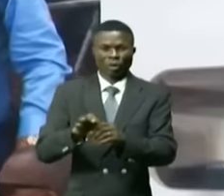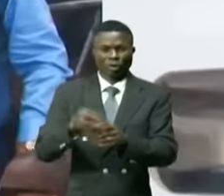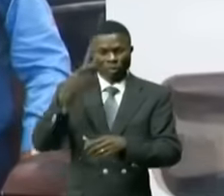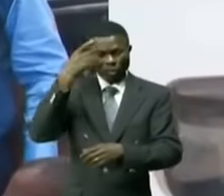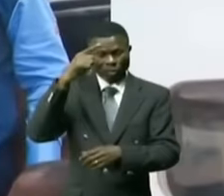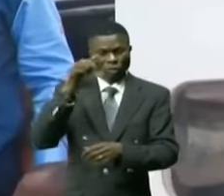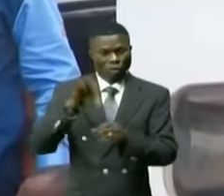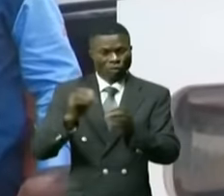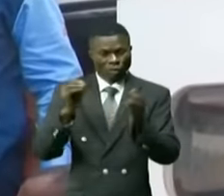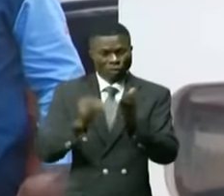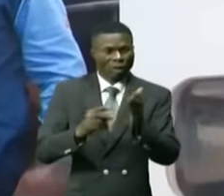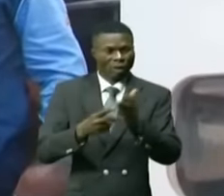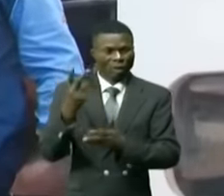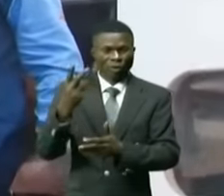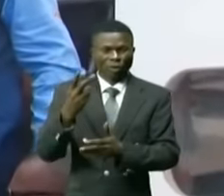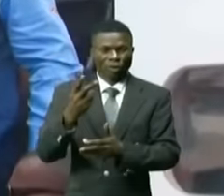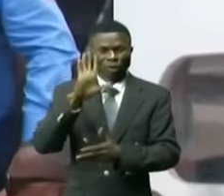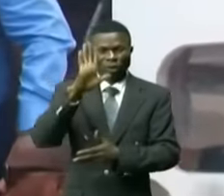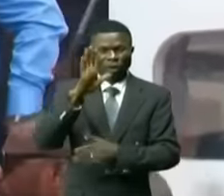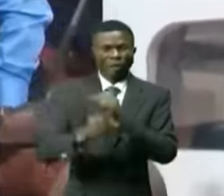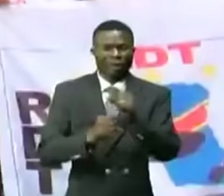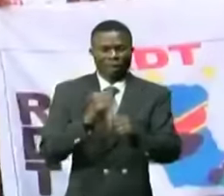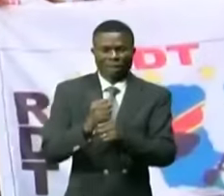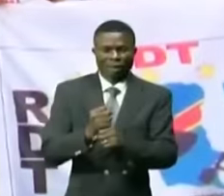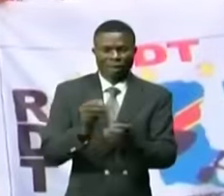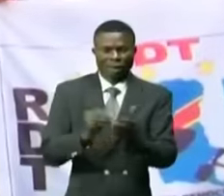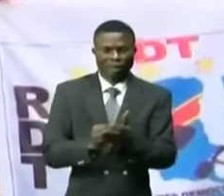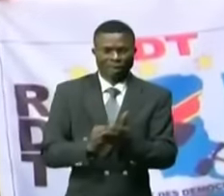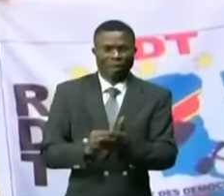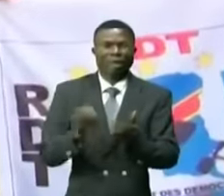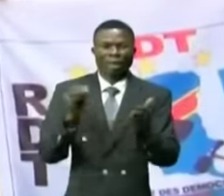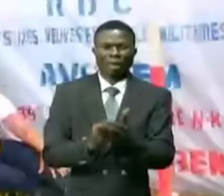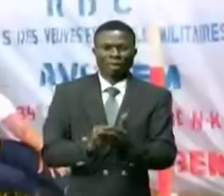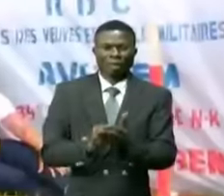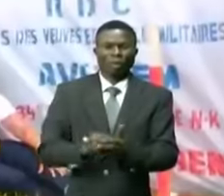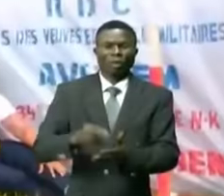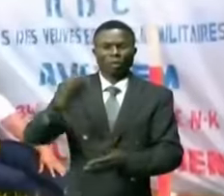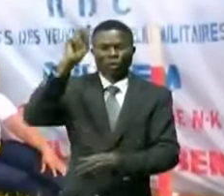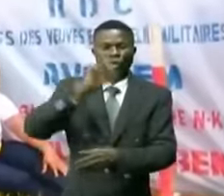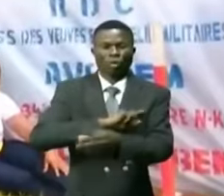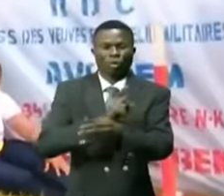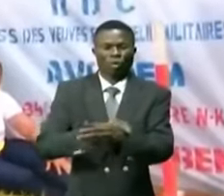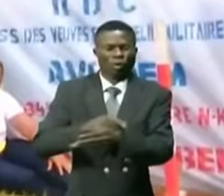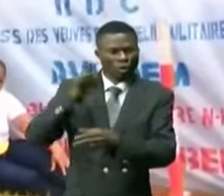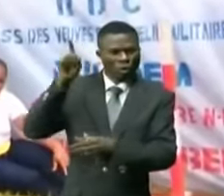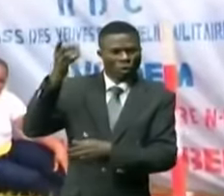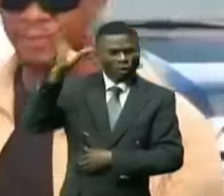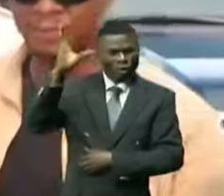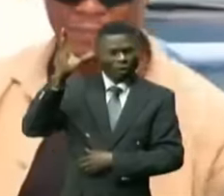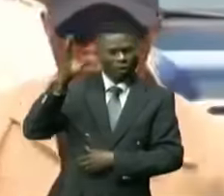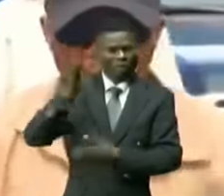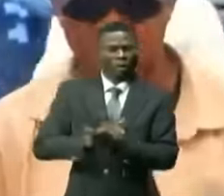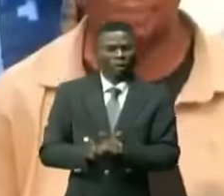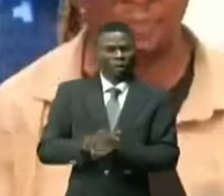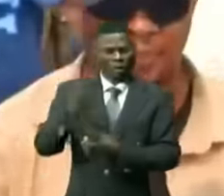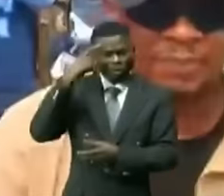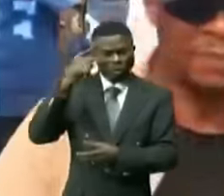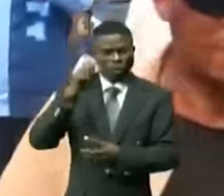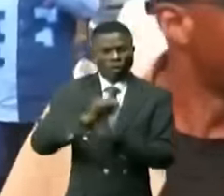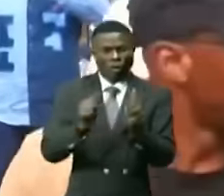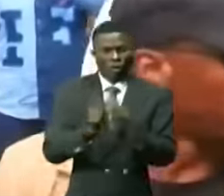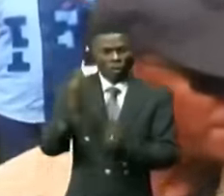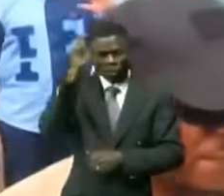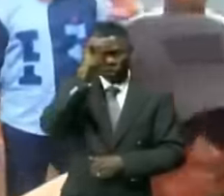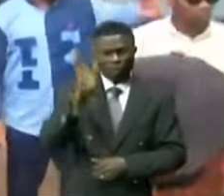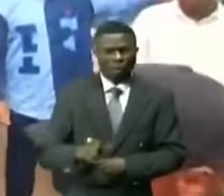de sa réélection pour son deuxième mandat constitutionnel est allé aussi dans le Nord Kivu profond en proie aux exactions des